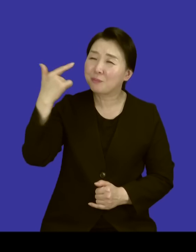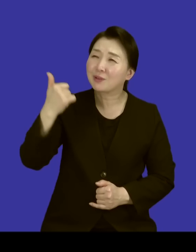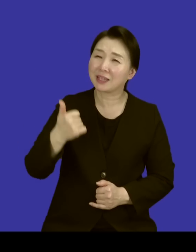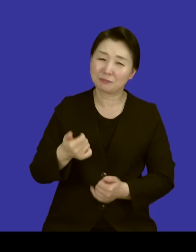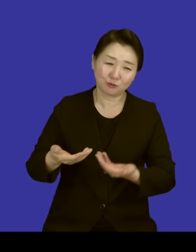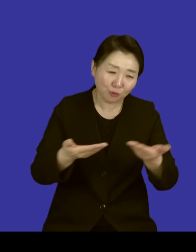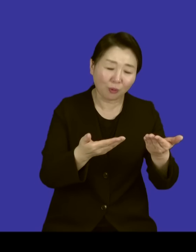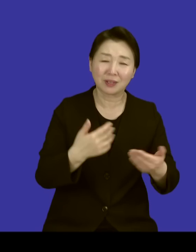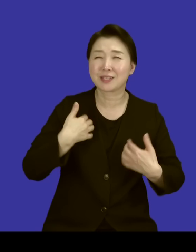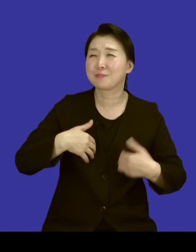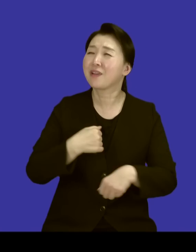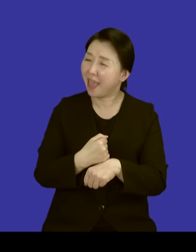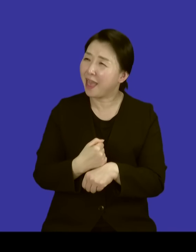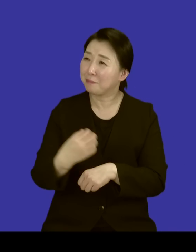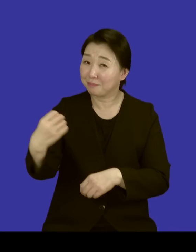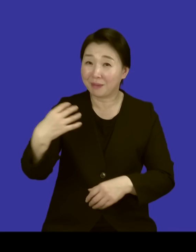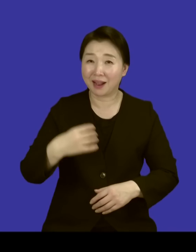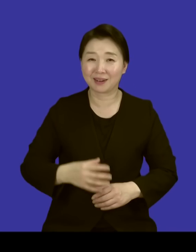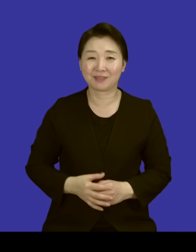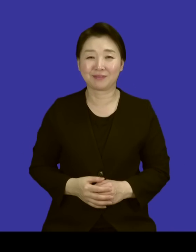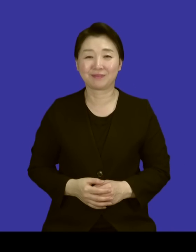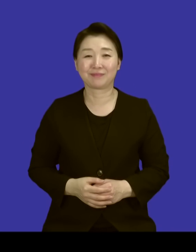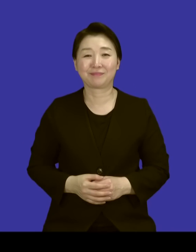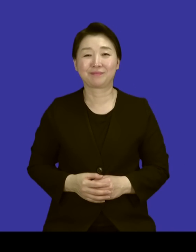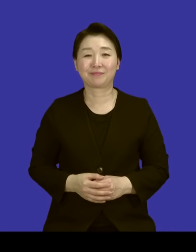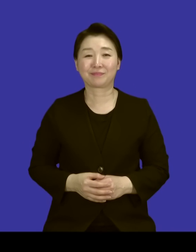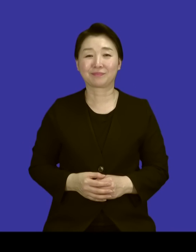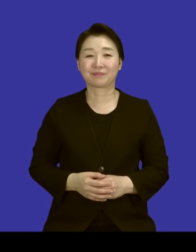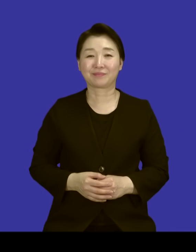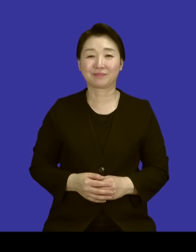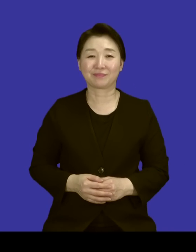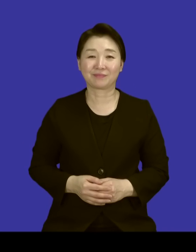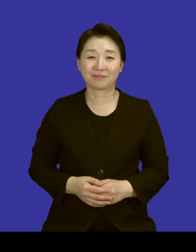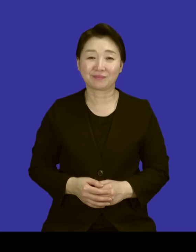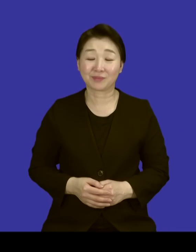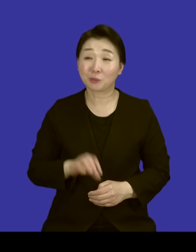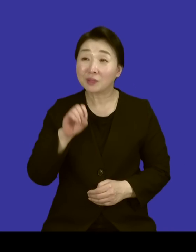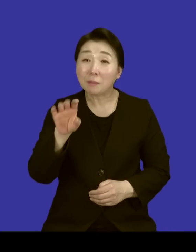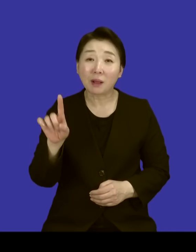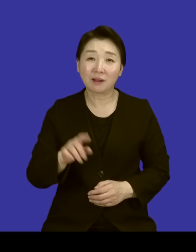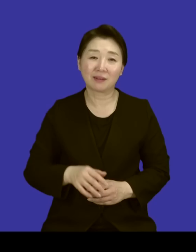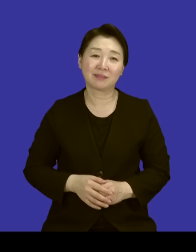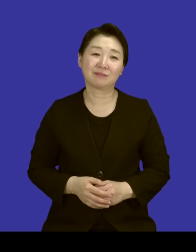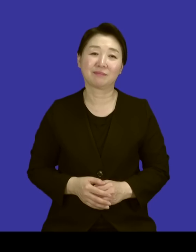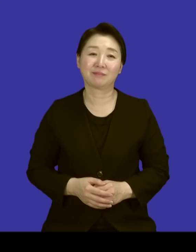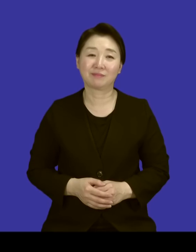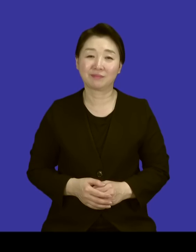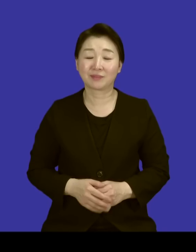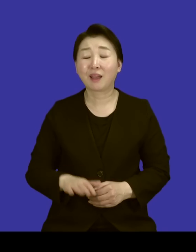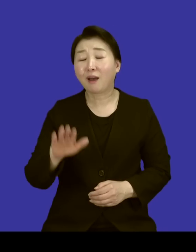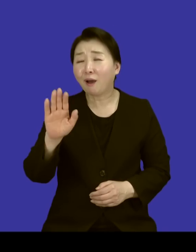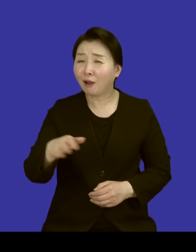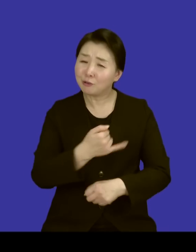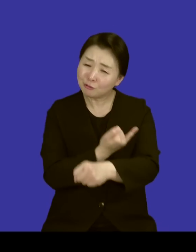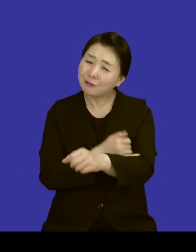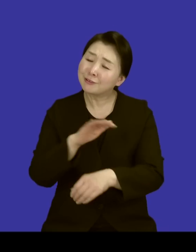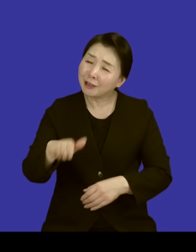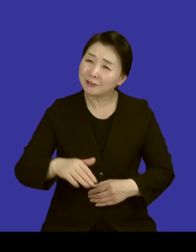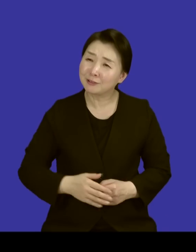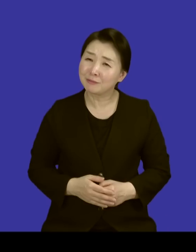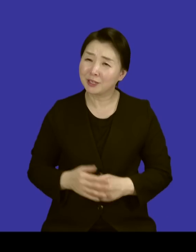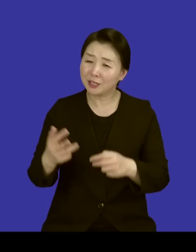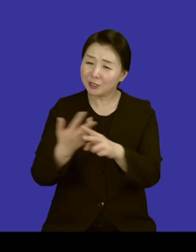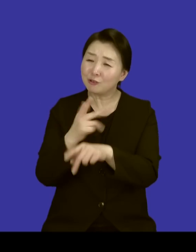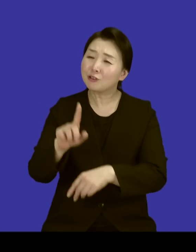먹이기로 했으니까 기쁘게 하세요. 네. 그렇게 제게 또 말씀하시잖아요. 예. 그럼 저는 또 그래요. 아니 권사님 일주일에